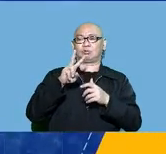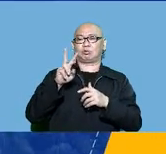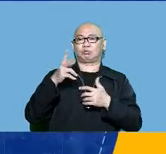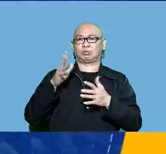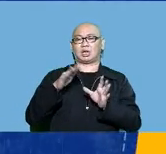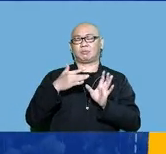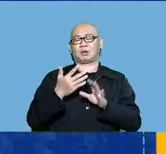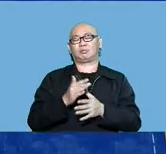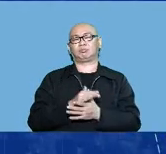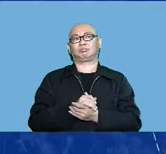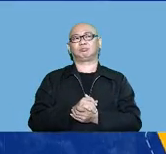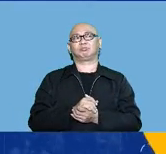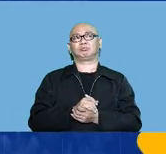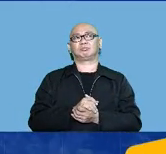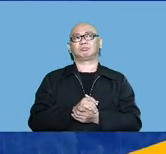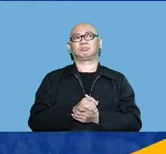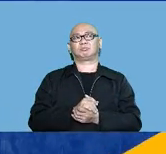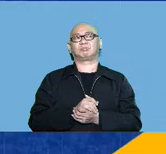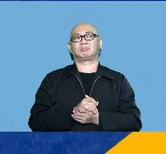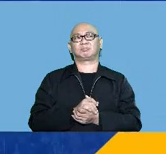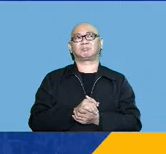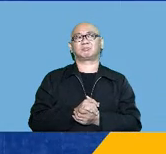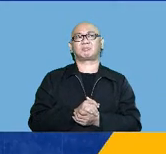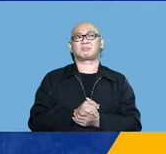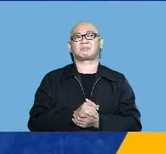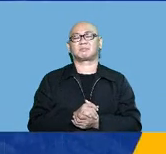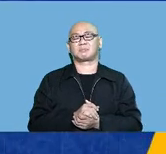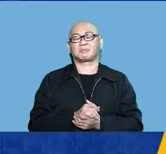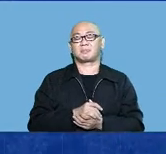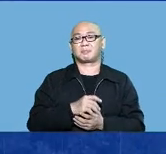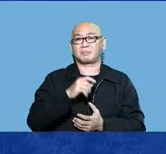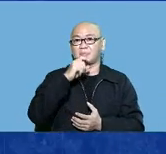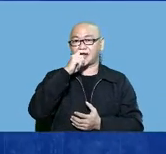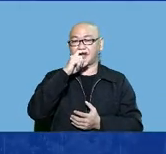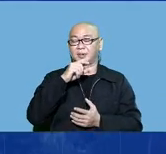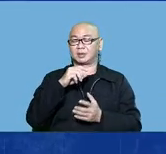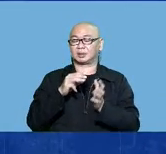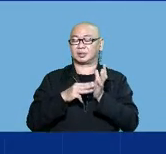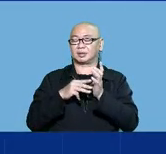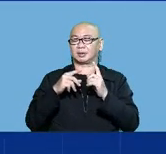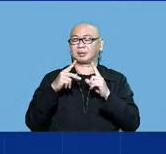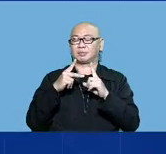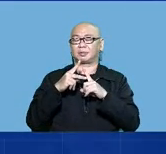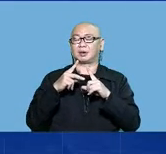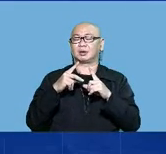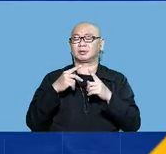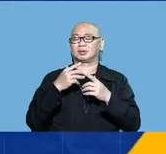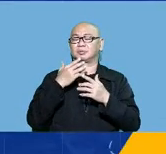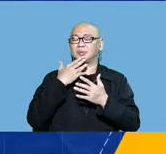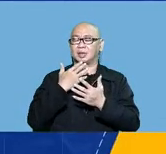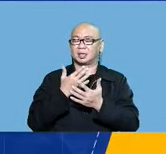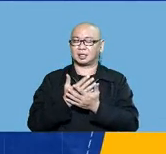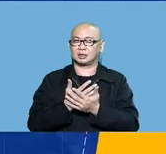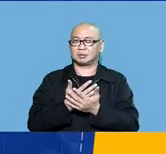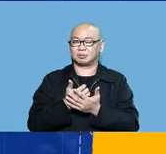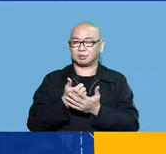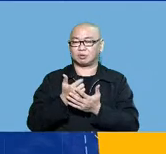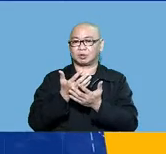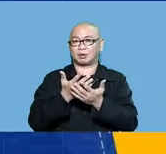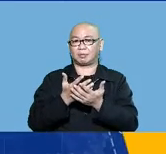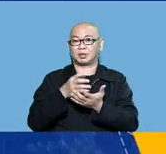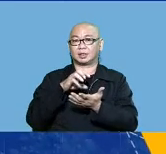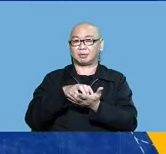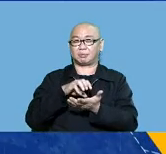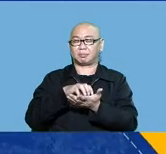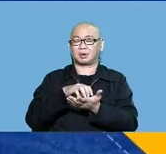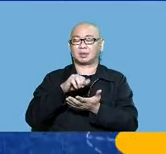Bambang Arumanati SH MSc, Bapak Rustopo SA MH, terima kasih, semoga beliau mendapatkan